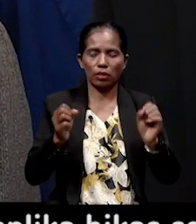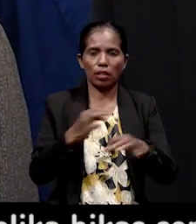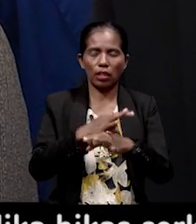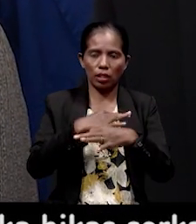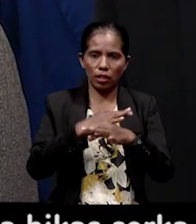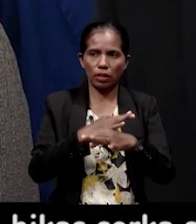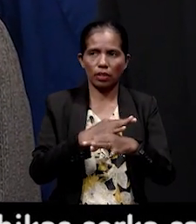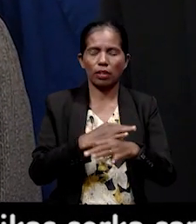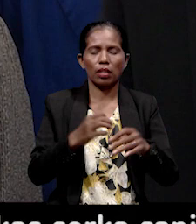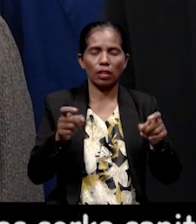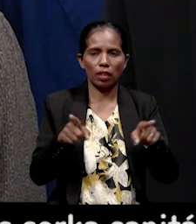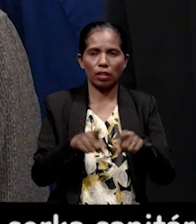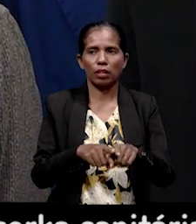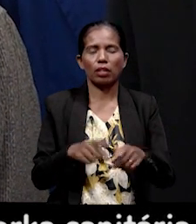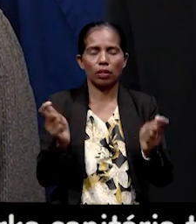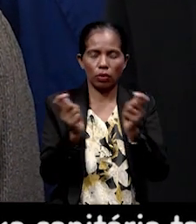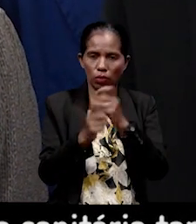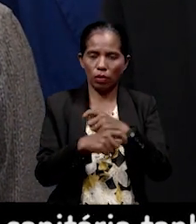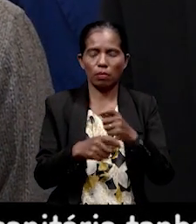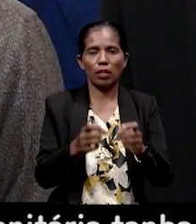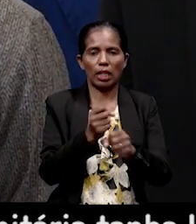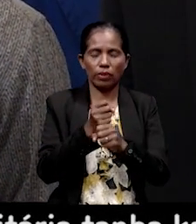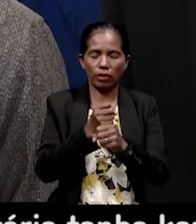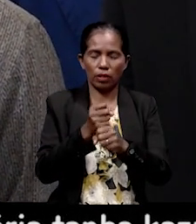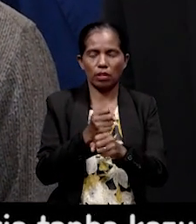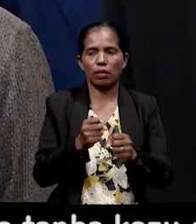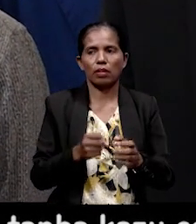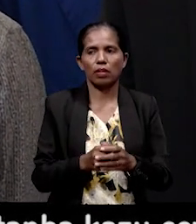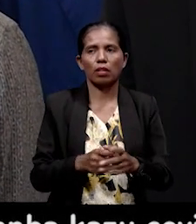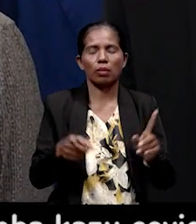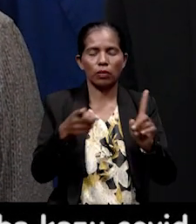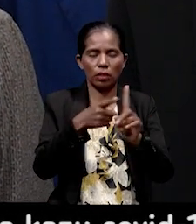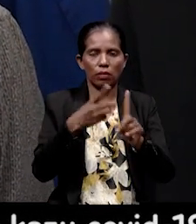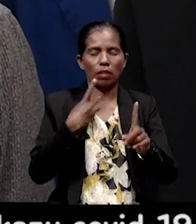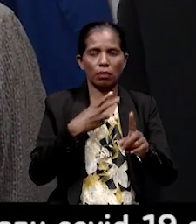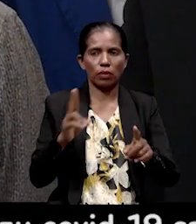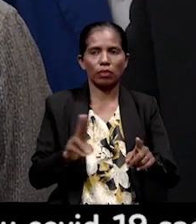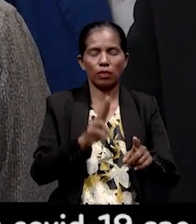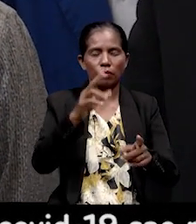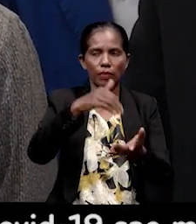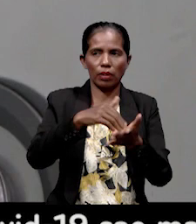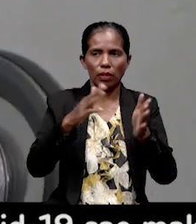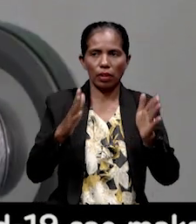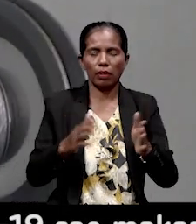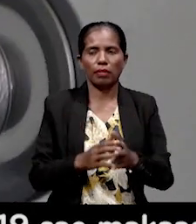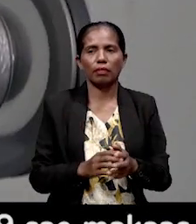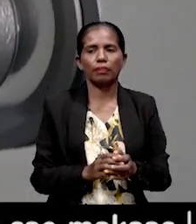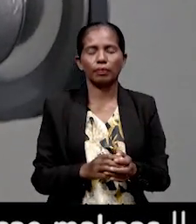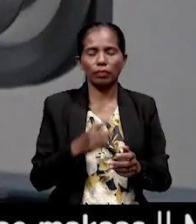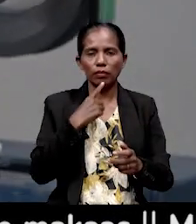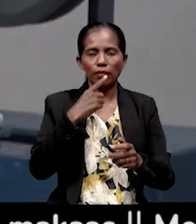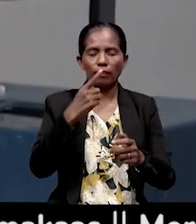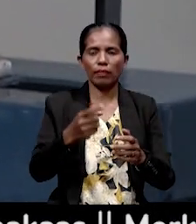musan sai kafe ut. Ne awane buat tidak ke positif los ba ami ya Universidade. Estudante Departamento Engenharia